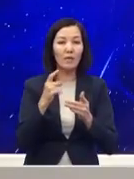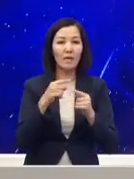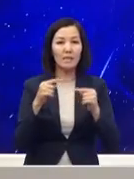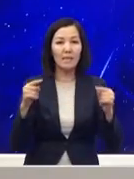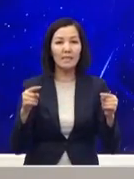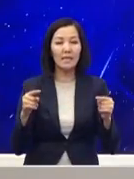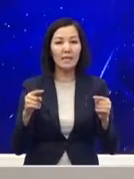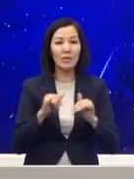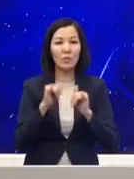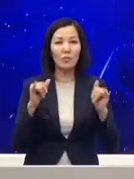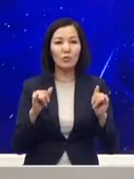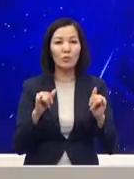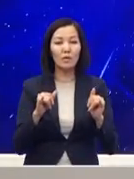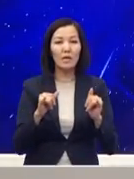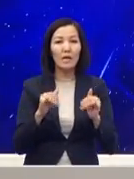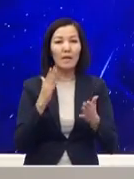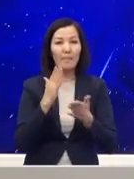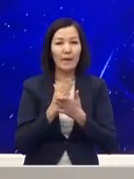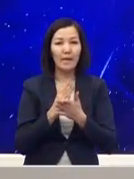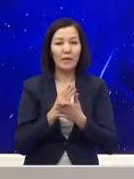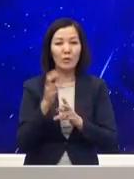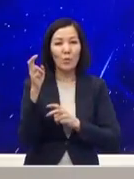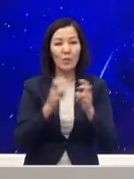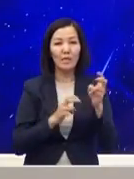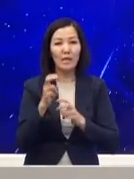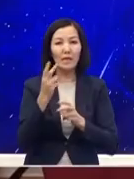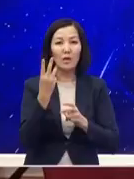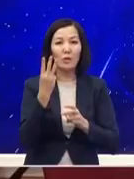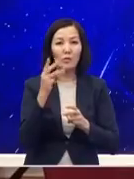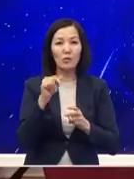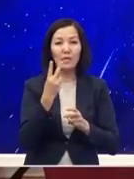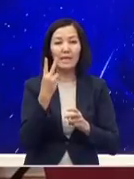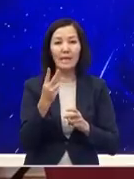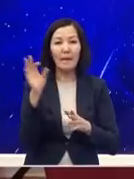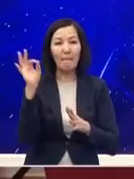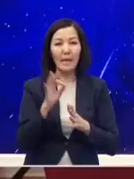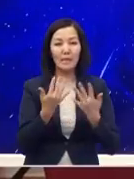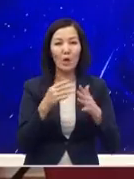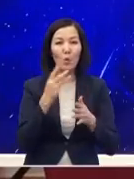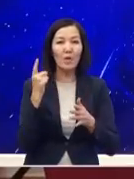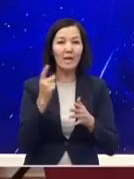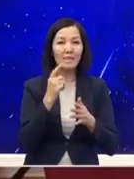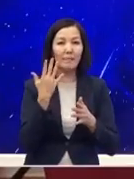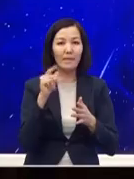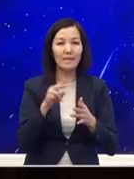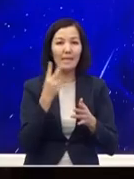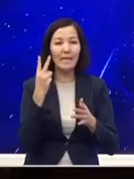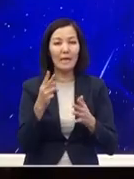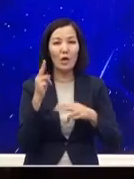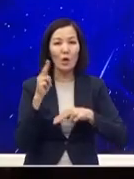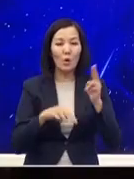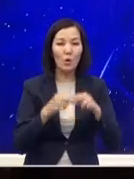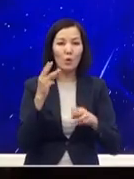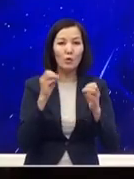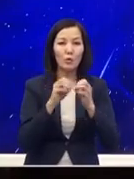сан саласында өсудің оң қарқыны сақталған. Өңдеу өнеркәсібі 3.2%, ауыл шаруашылығы 5.2%, құрылыс